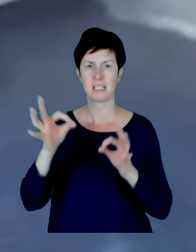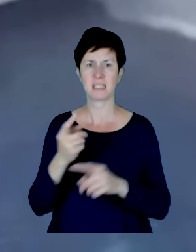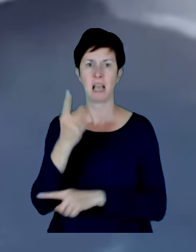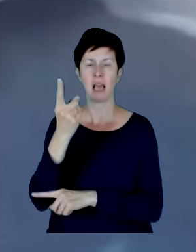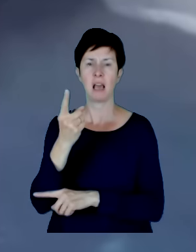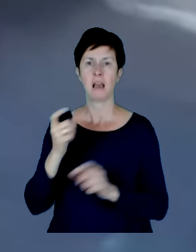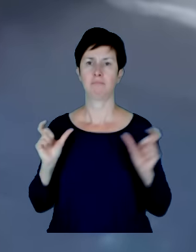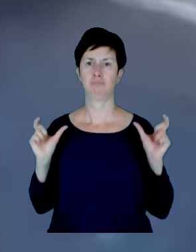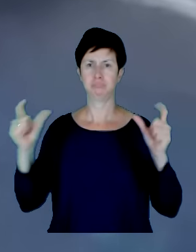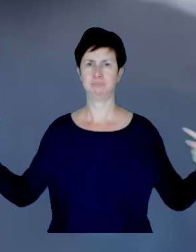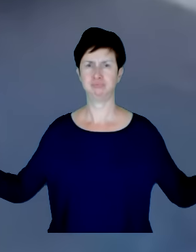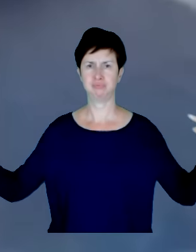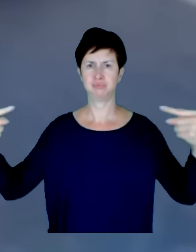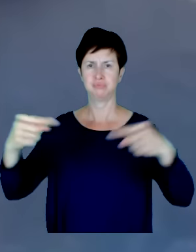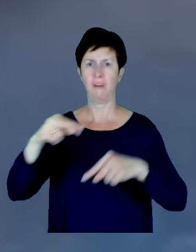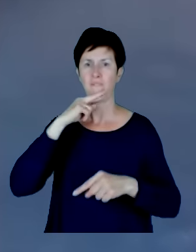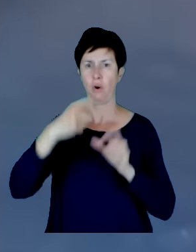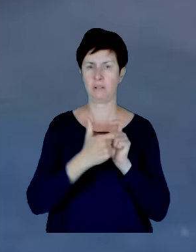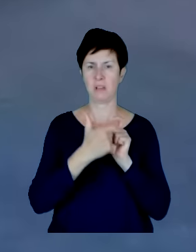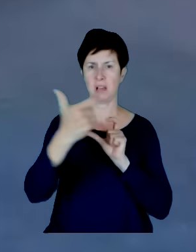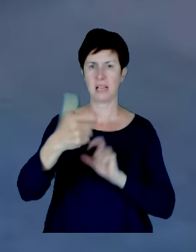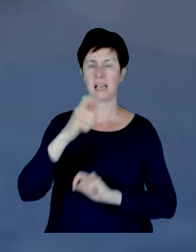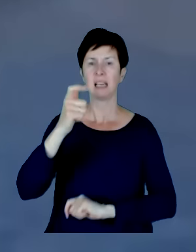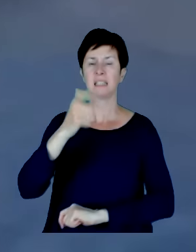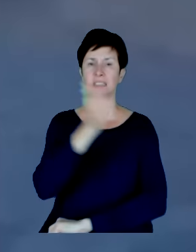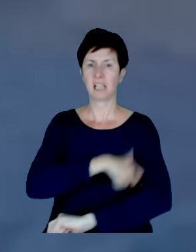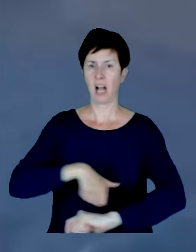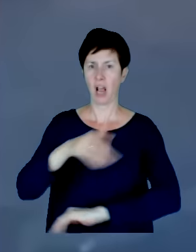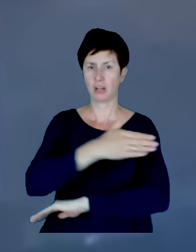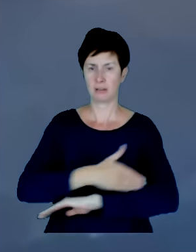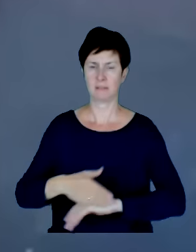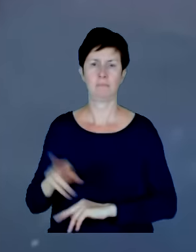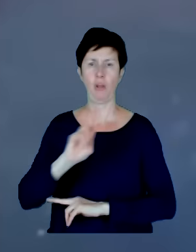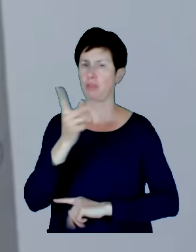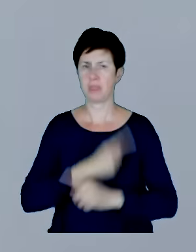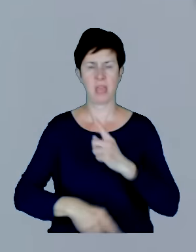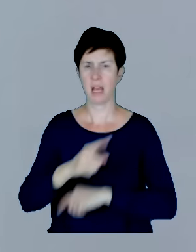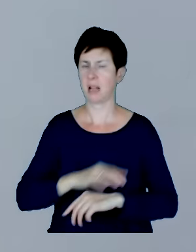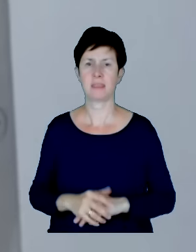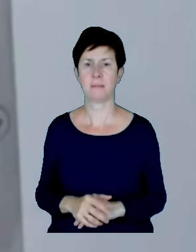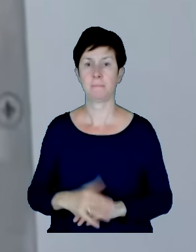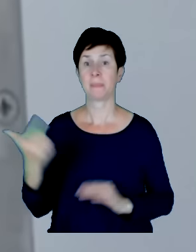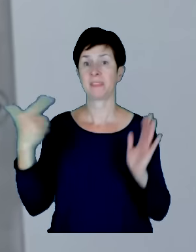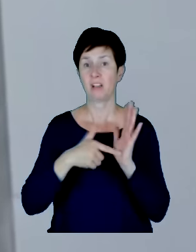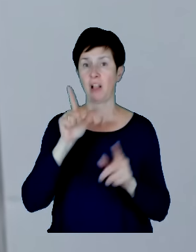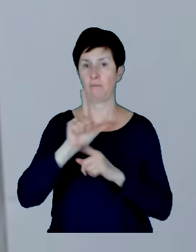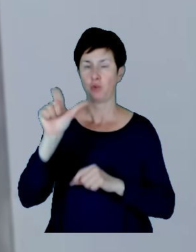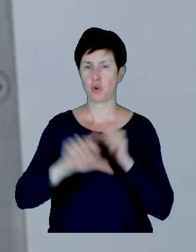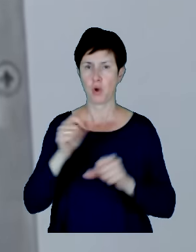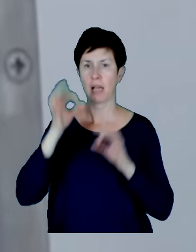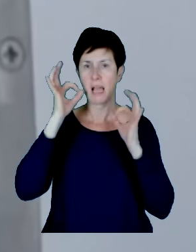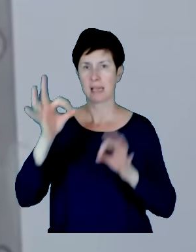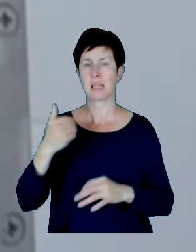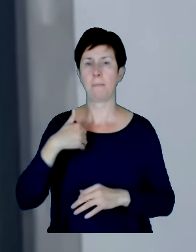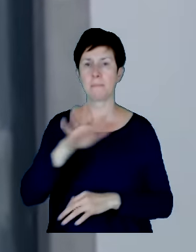wodne w kierunku jednostki filipińskiej straży przybrzeżnej uszkodzenia są niewielkie i nikt nie doznał obrażeń w 2012 roku Chiny rozmieścić